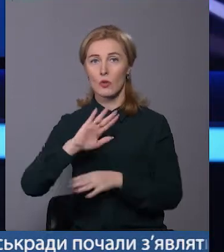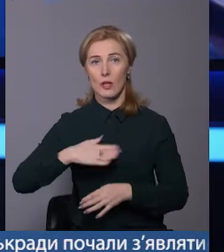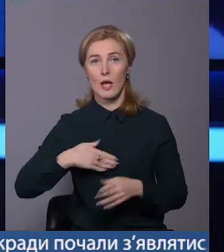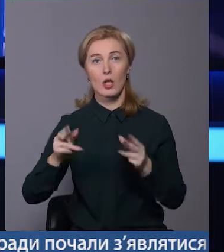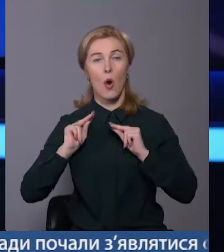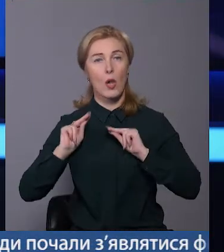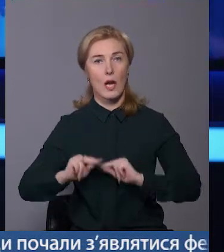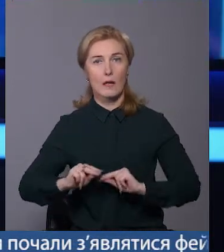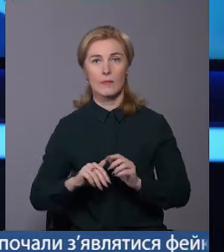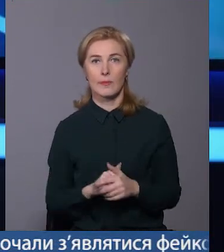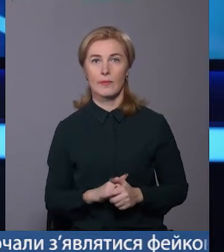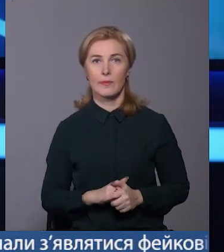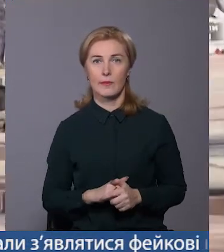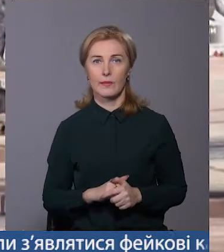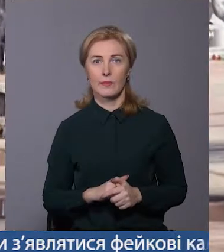наших колег.